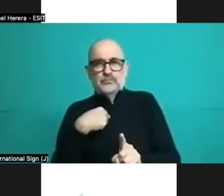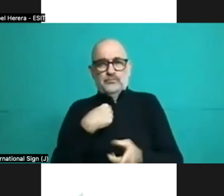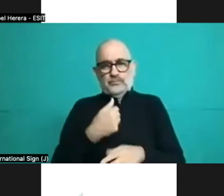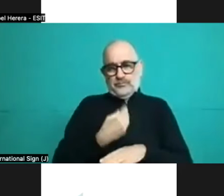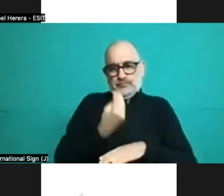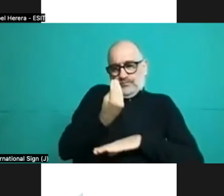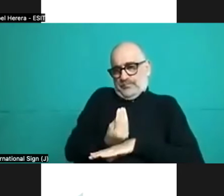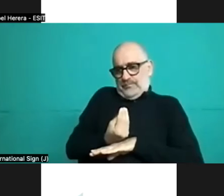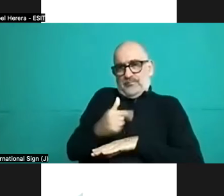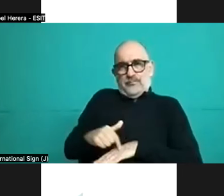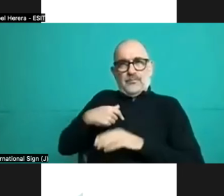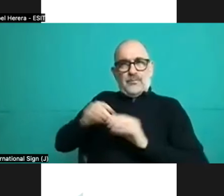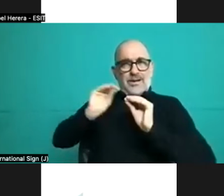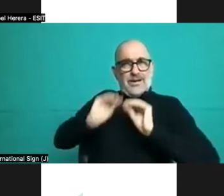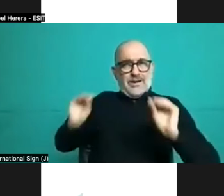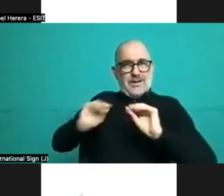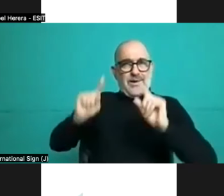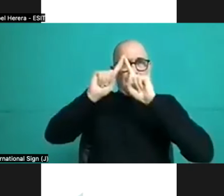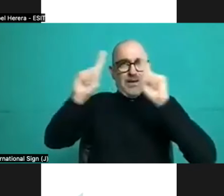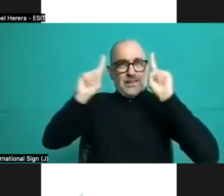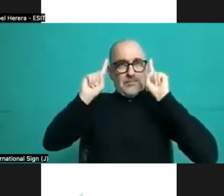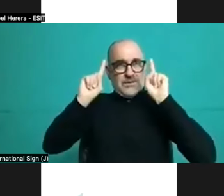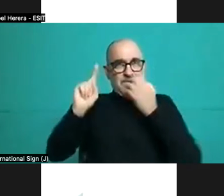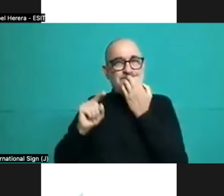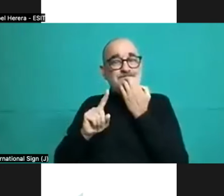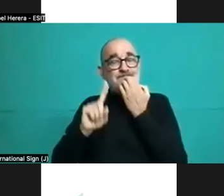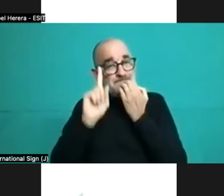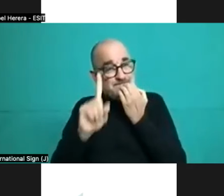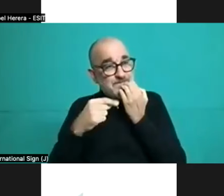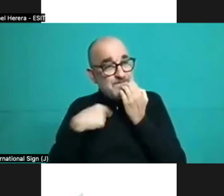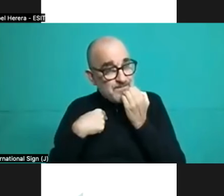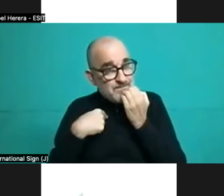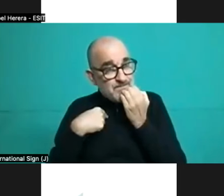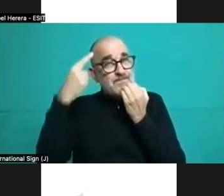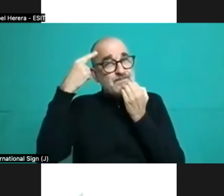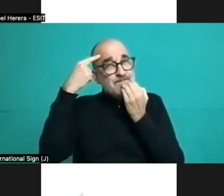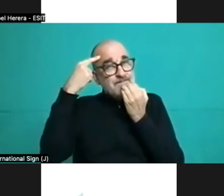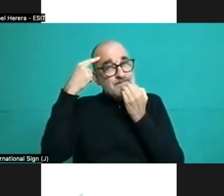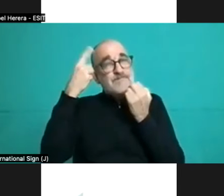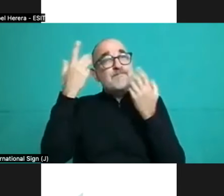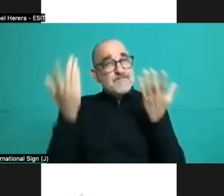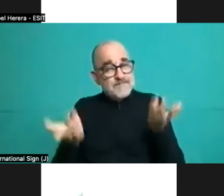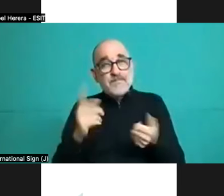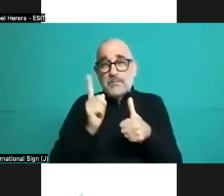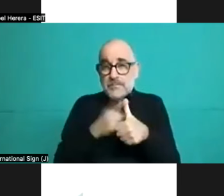qu'enseignante et académique.